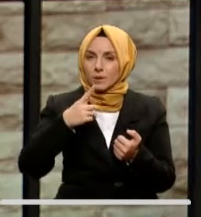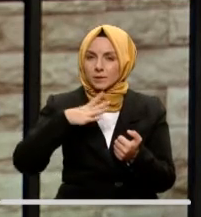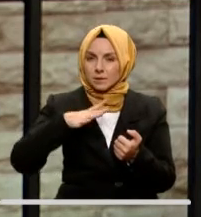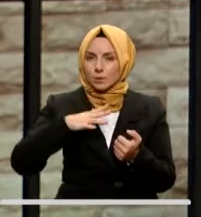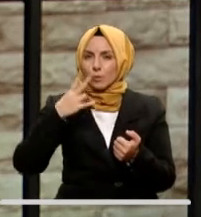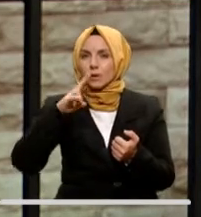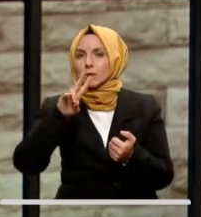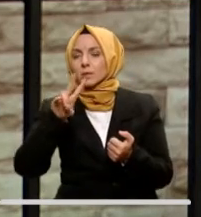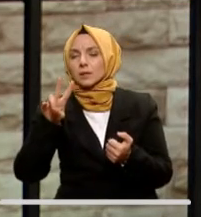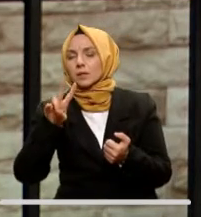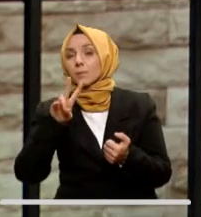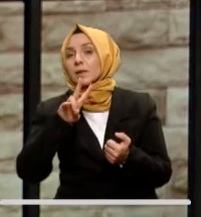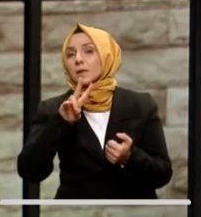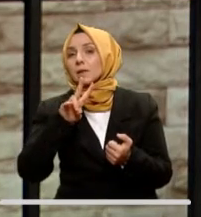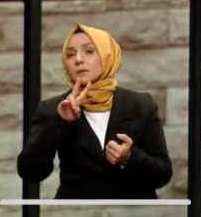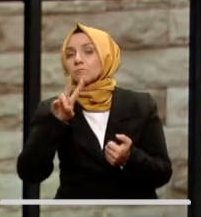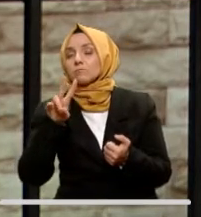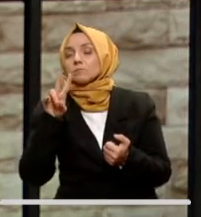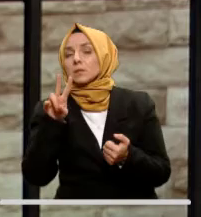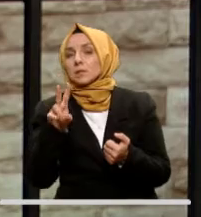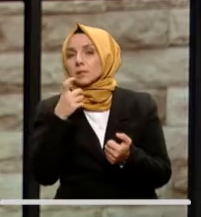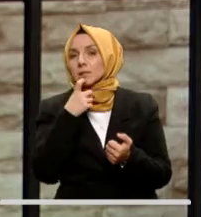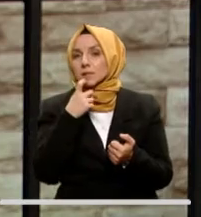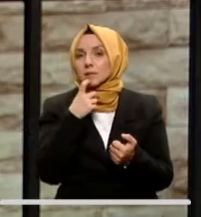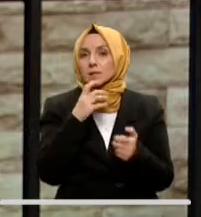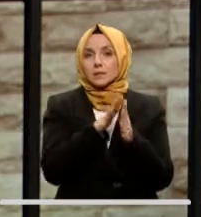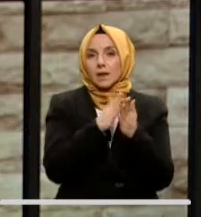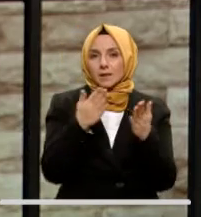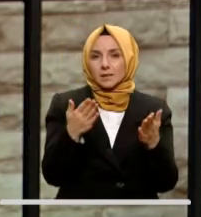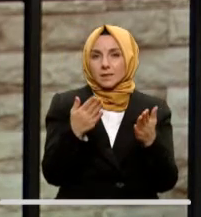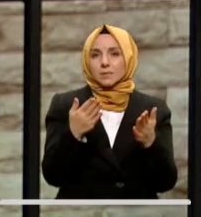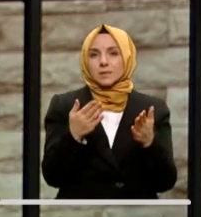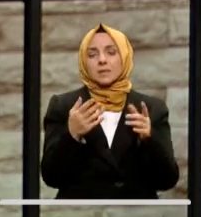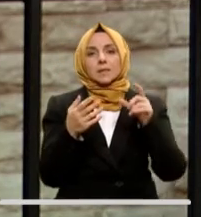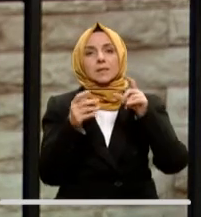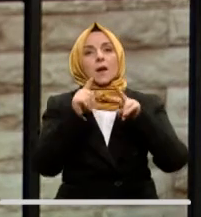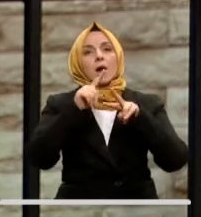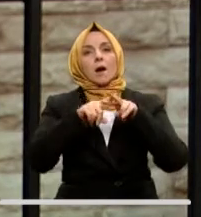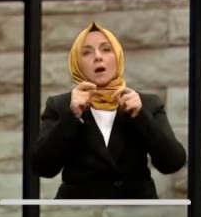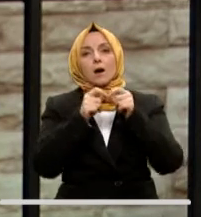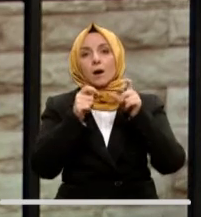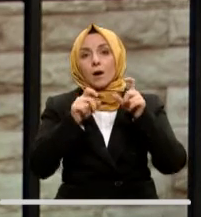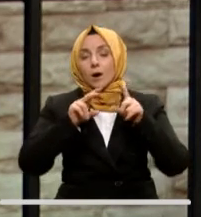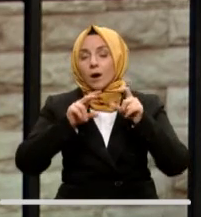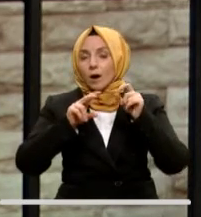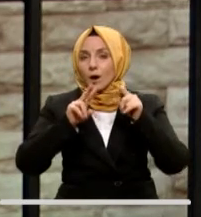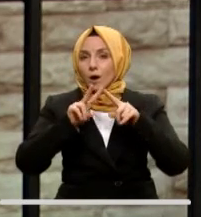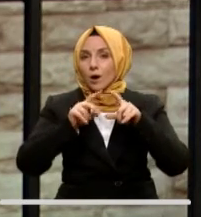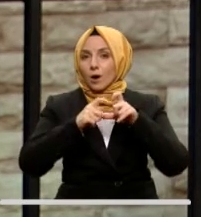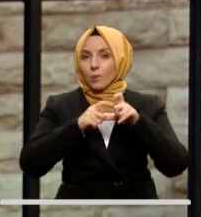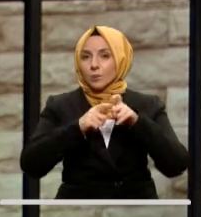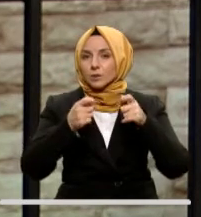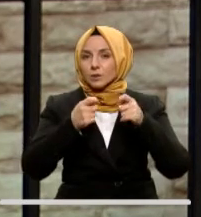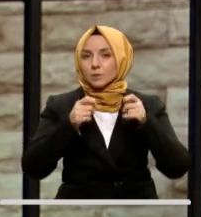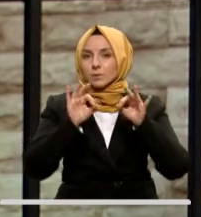2022 yılı dergilerimiz in abonelik çalışmalarını Biz başlattık yeni bir abone programı yaptık daha çabuk